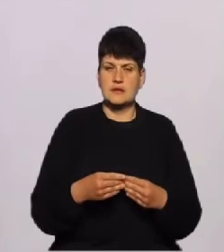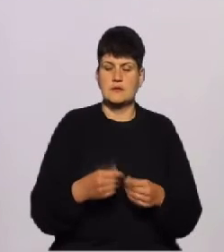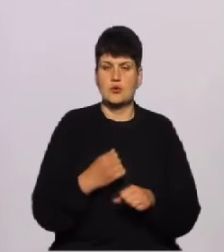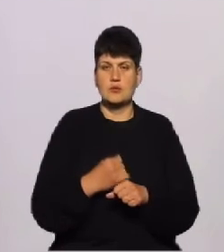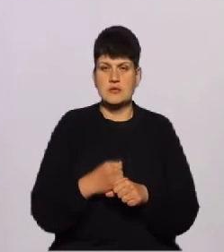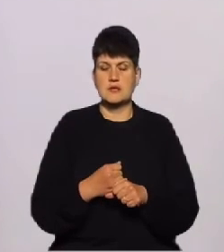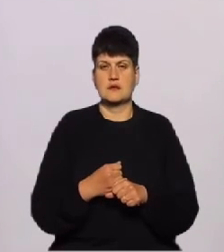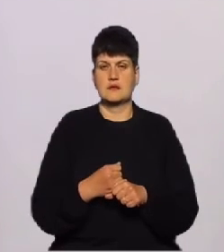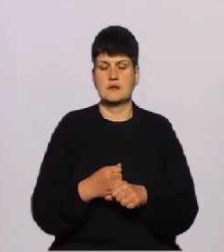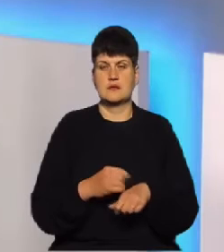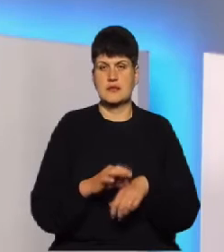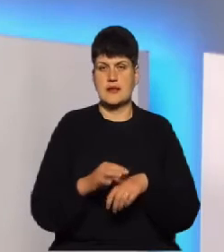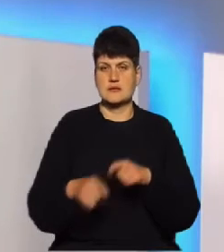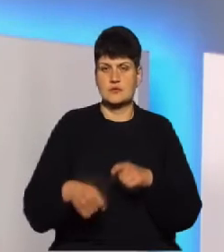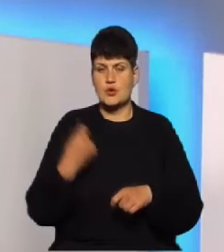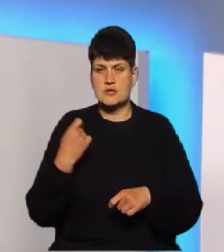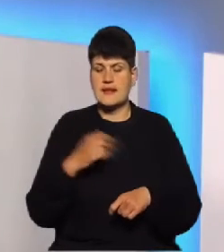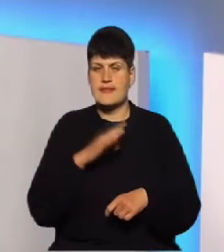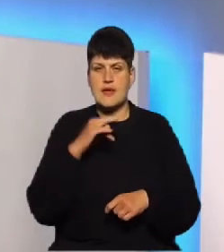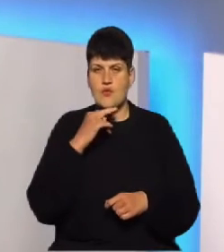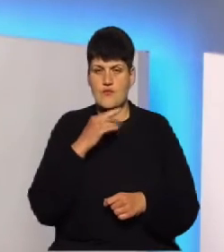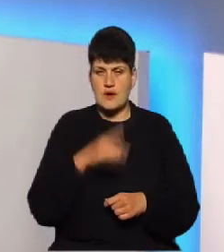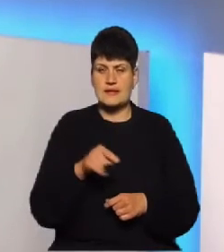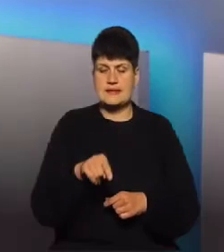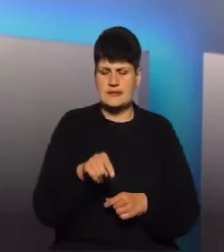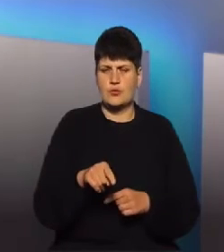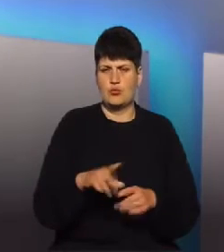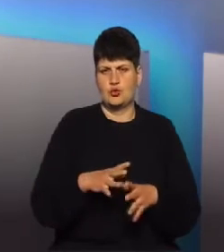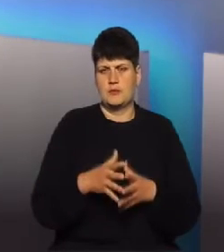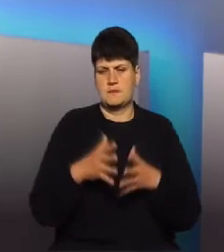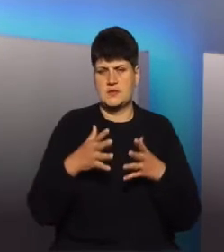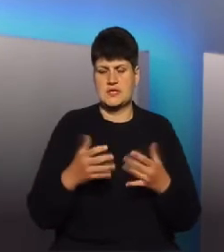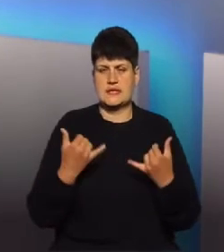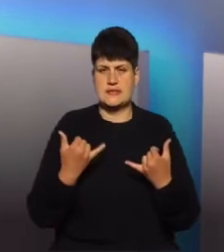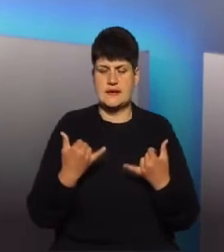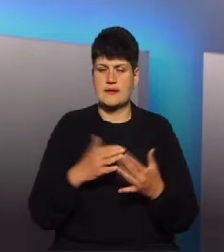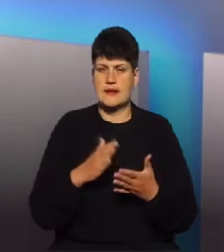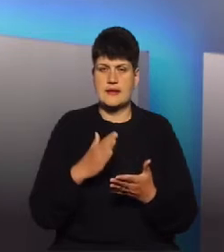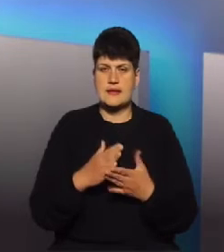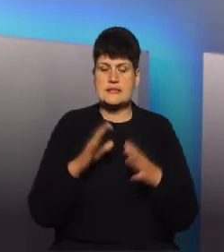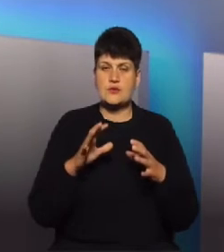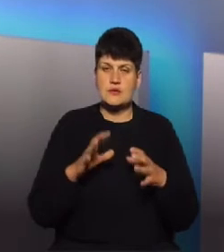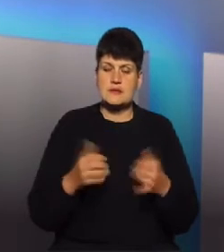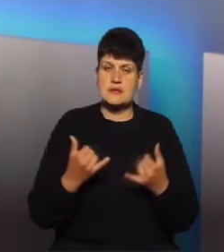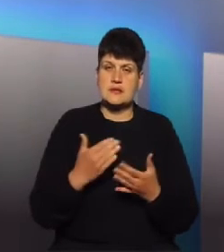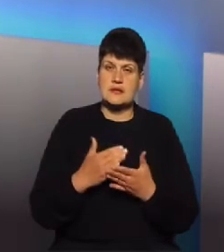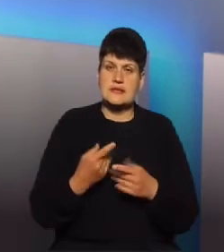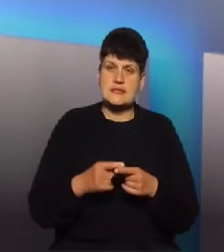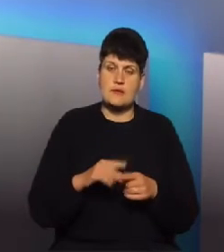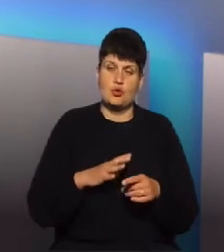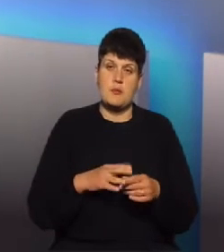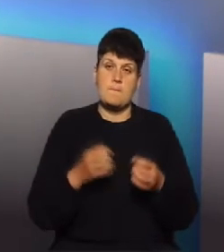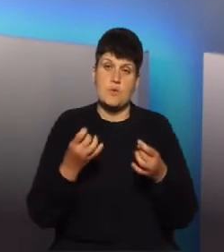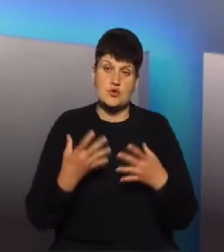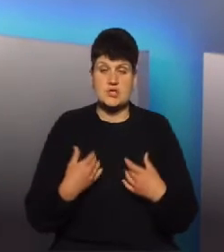необережності. Ну, тому це було би більше на тій площині, на якій нас зараз не є законодавство і на якій ми зараз стоїмо, це було б, напевно, простіше, як на мене, знову